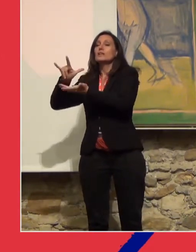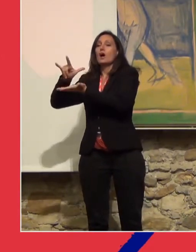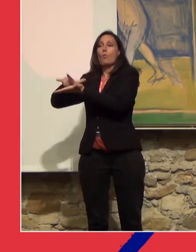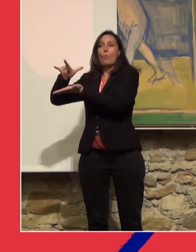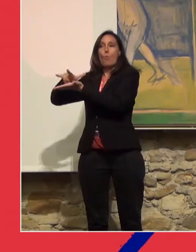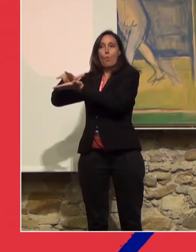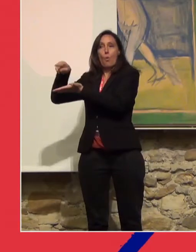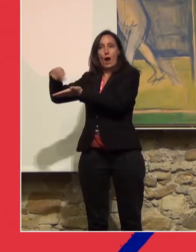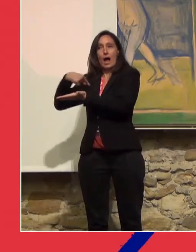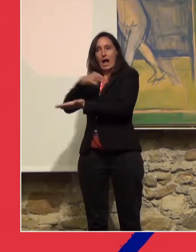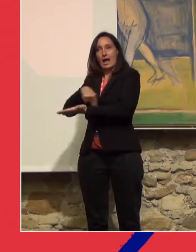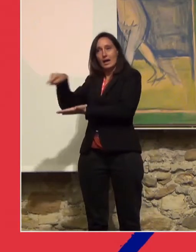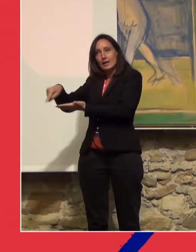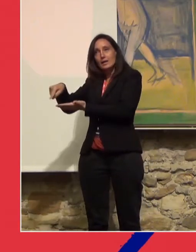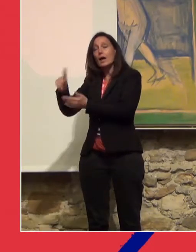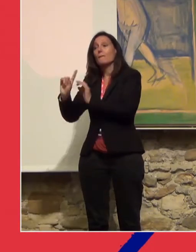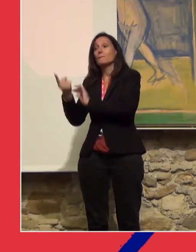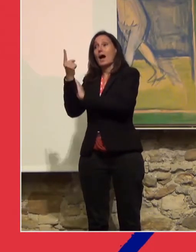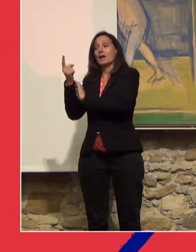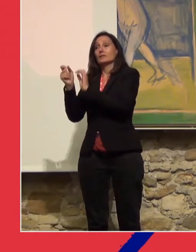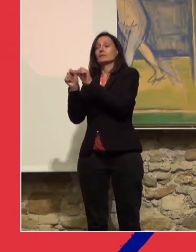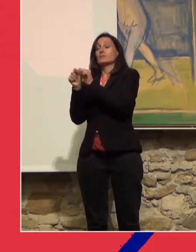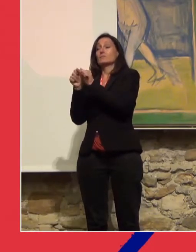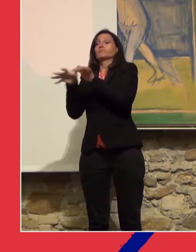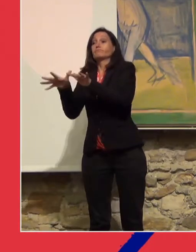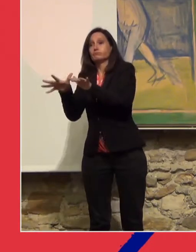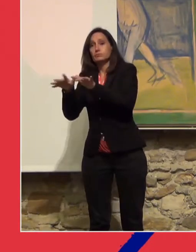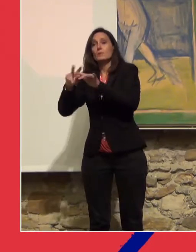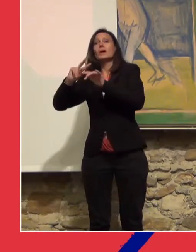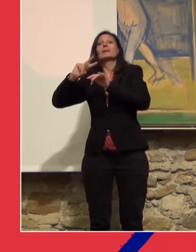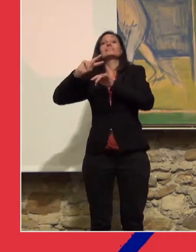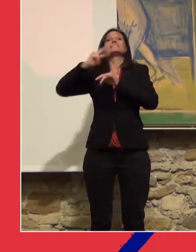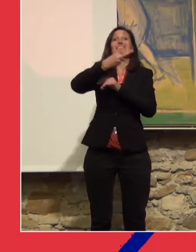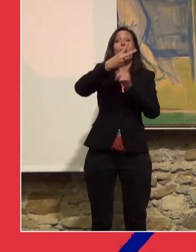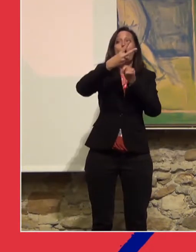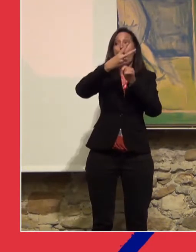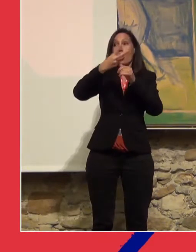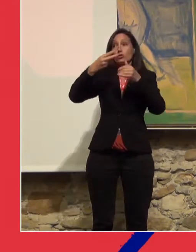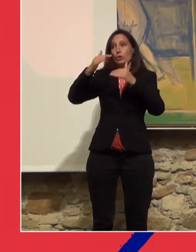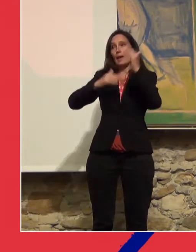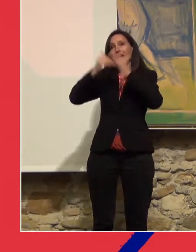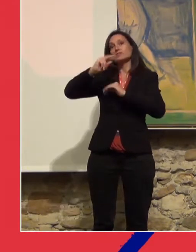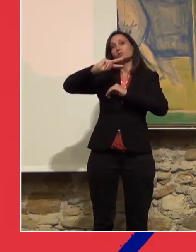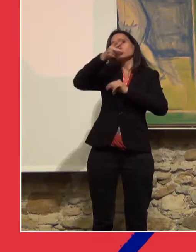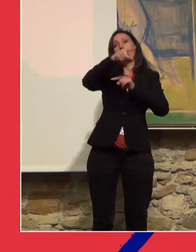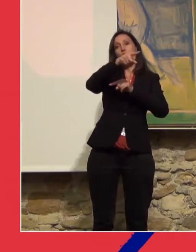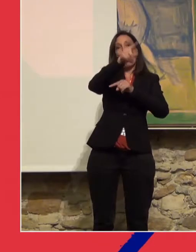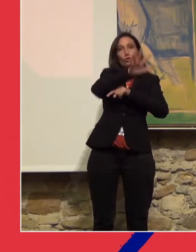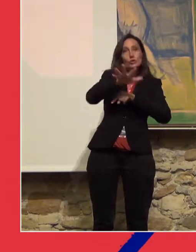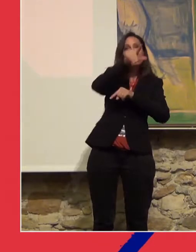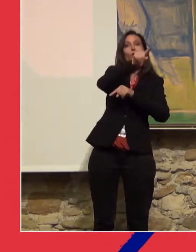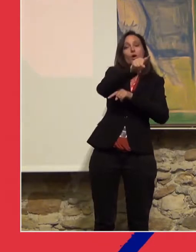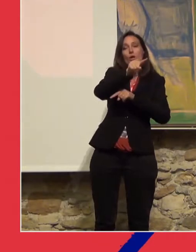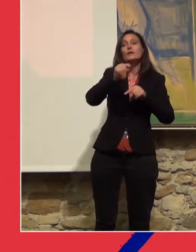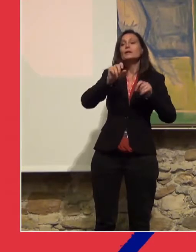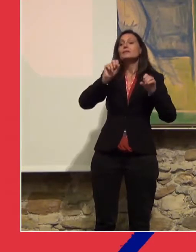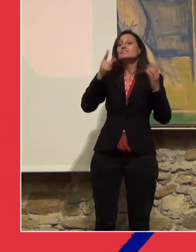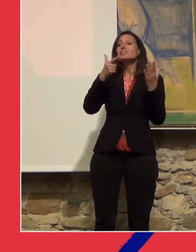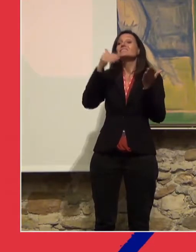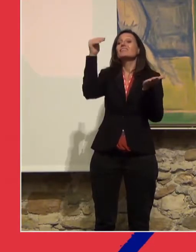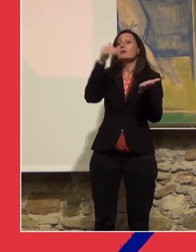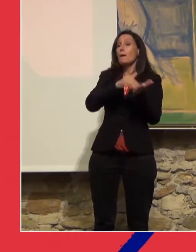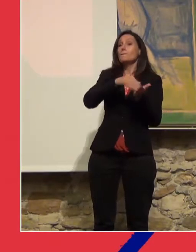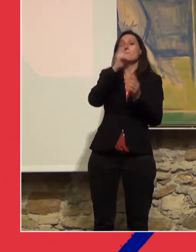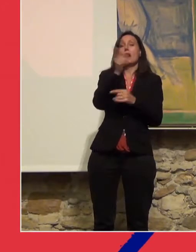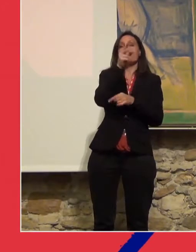totale di 17.000 morti. Nella sola area bergamasca il contagio durante il mese di